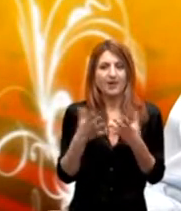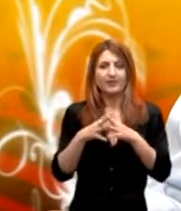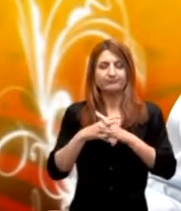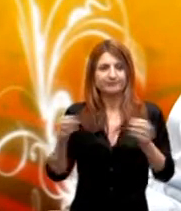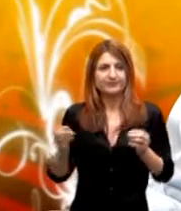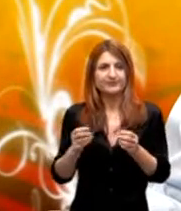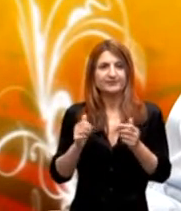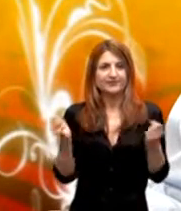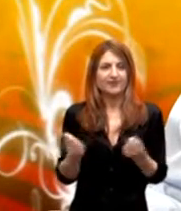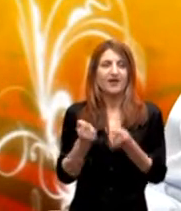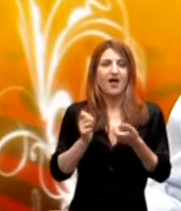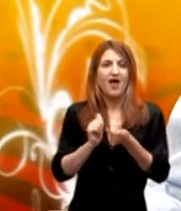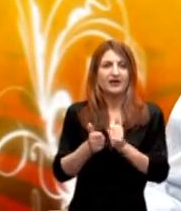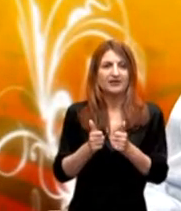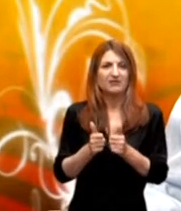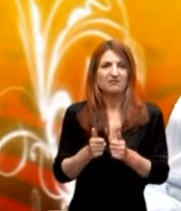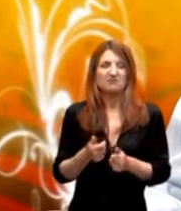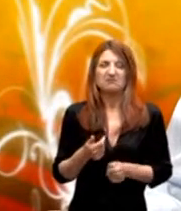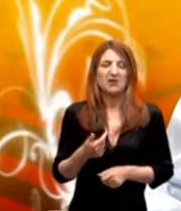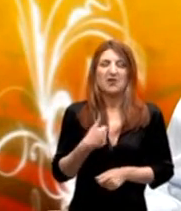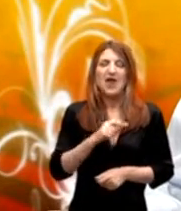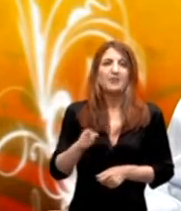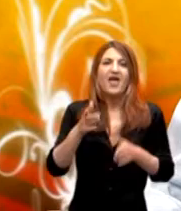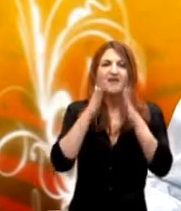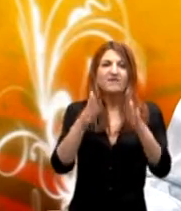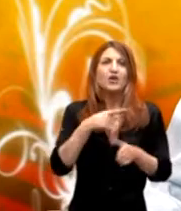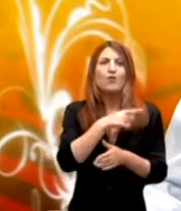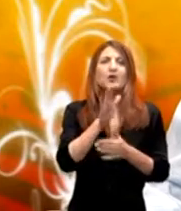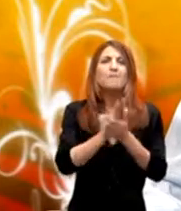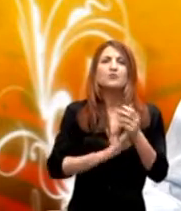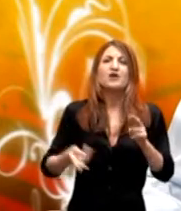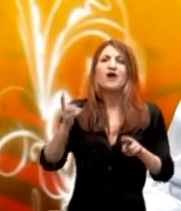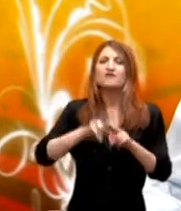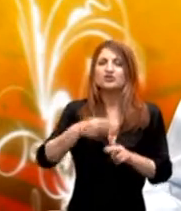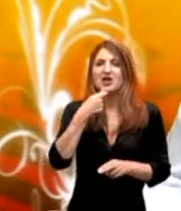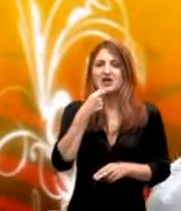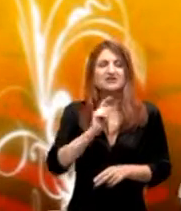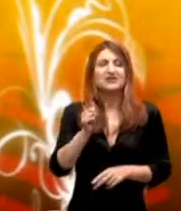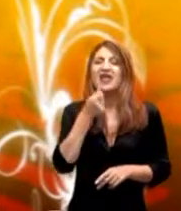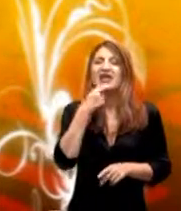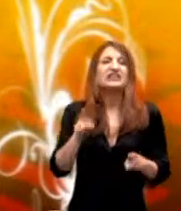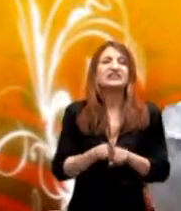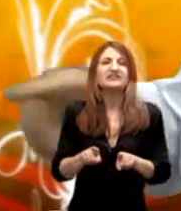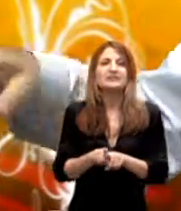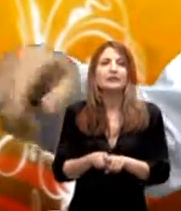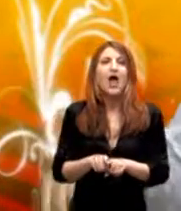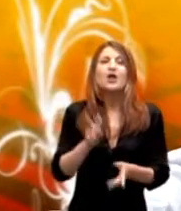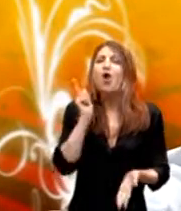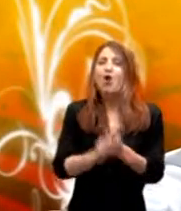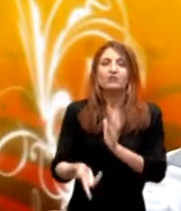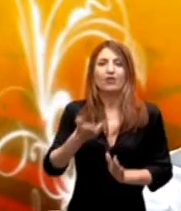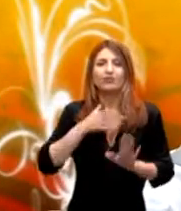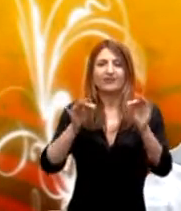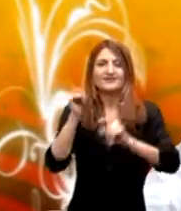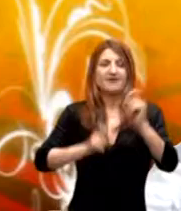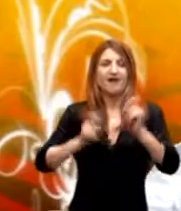prestao, ne vjerujem da je počeo više jesti. Jeo je jednako kao i prije. Dobio 10 kila